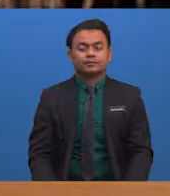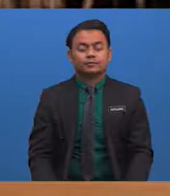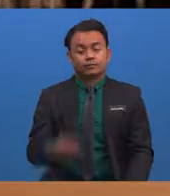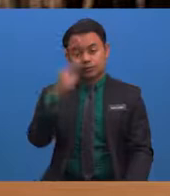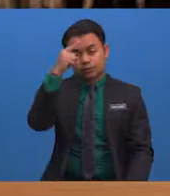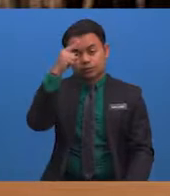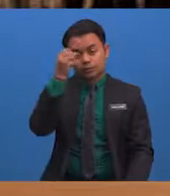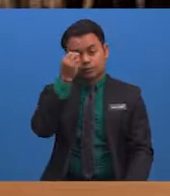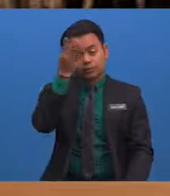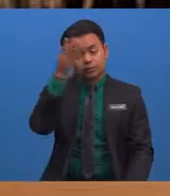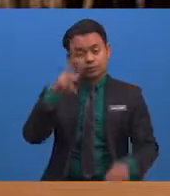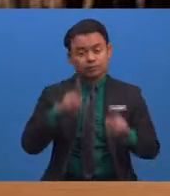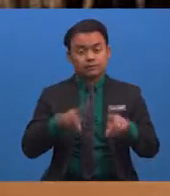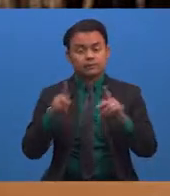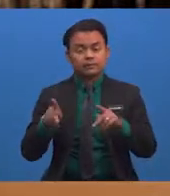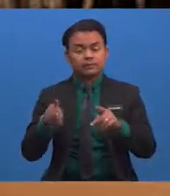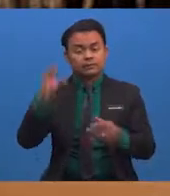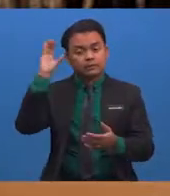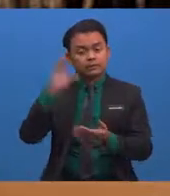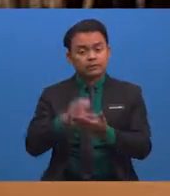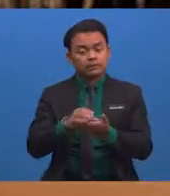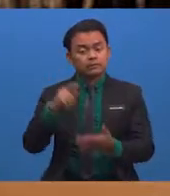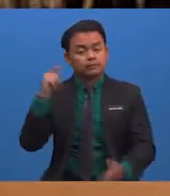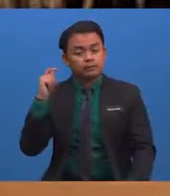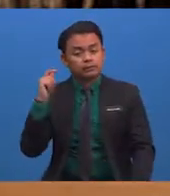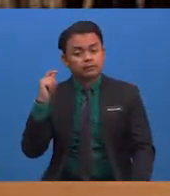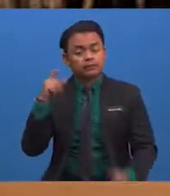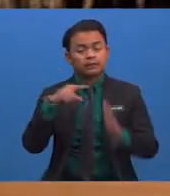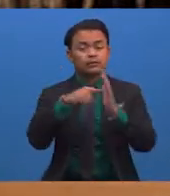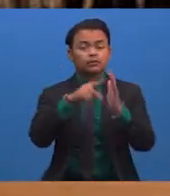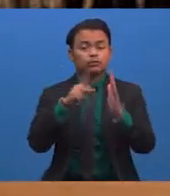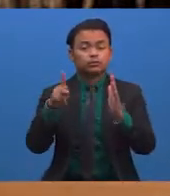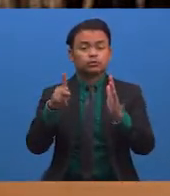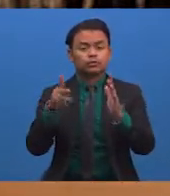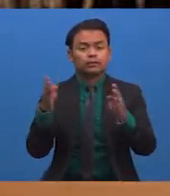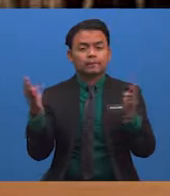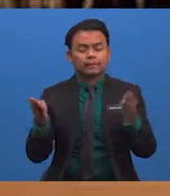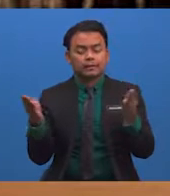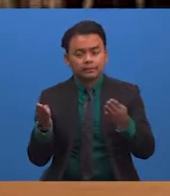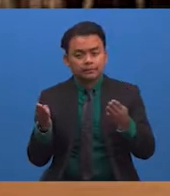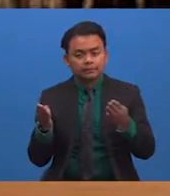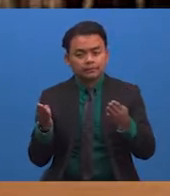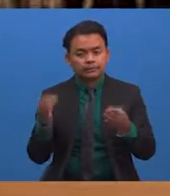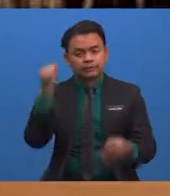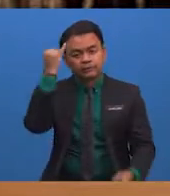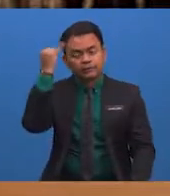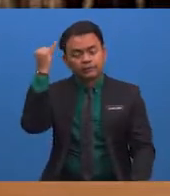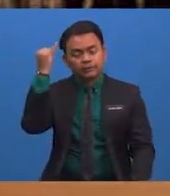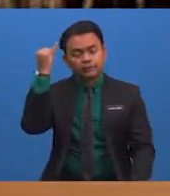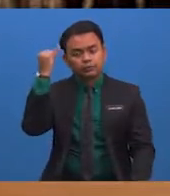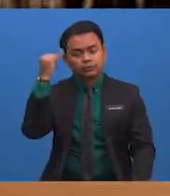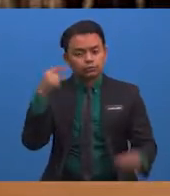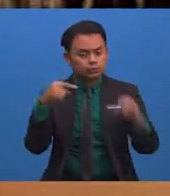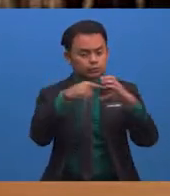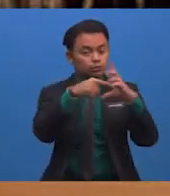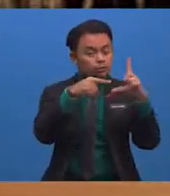Untuk pengetahuan para pelajar, gambar sebentar tadi menunjukkan bidang-bidang ilmu yang diterokai pada zaman